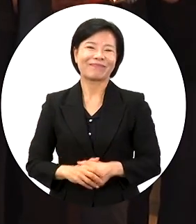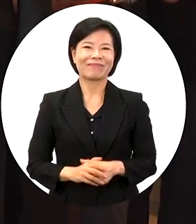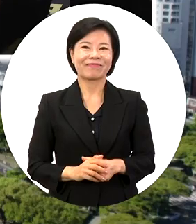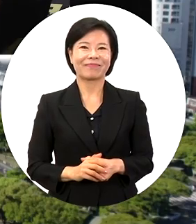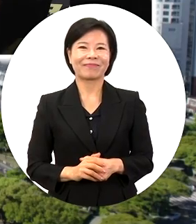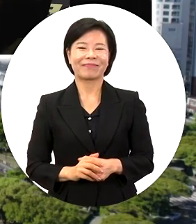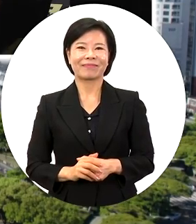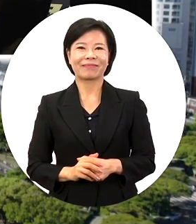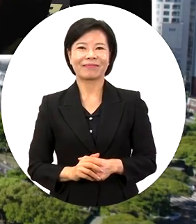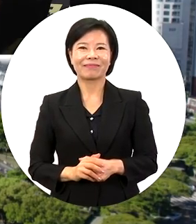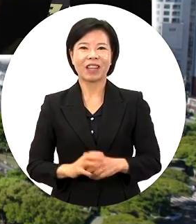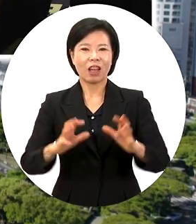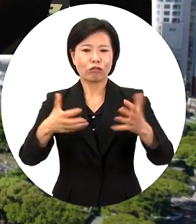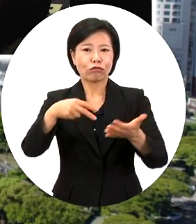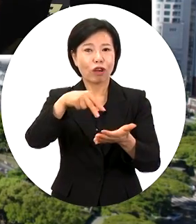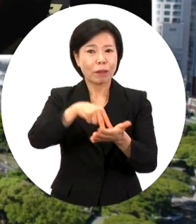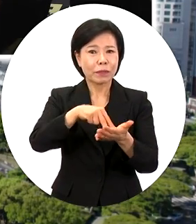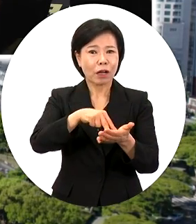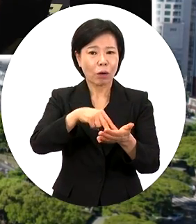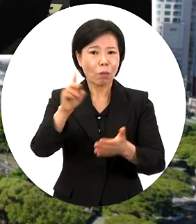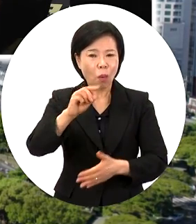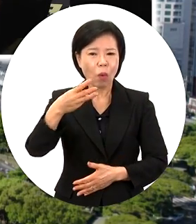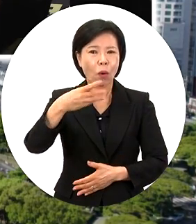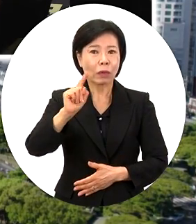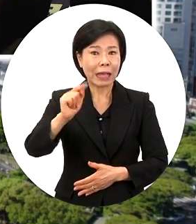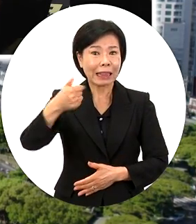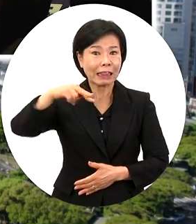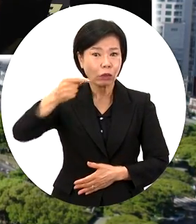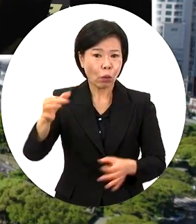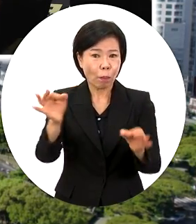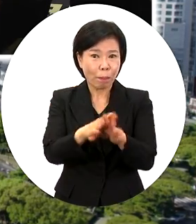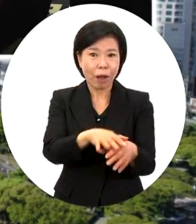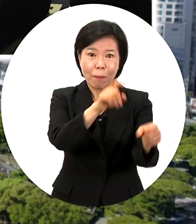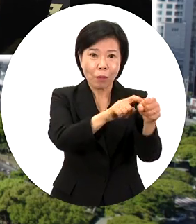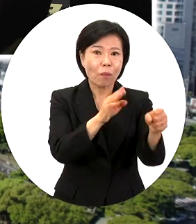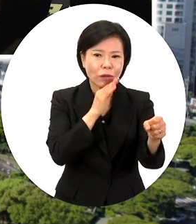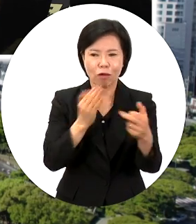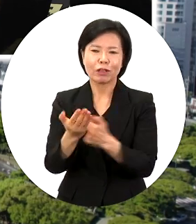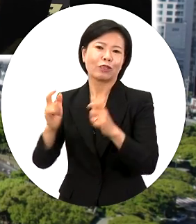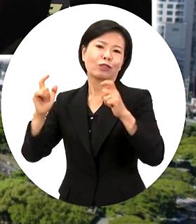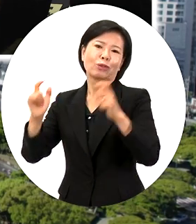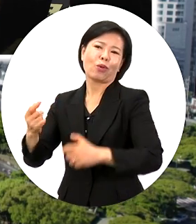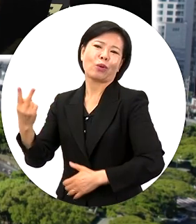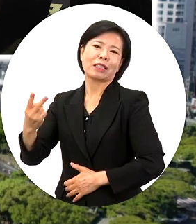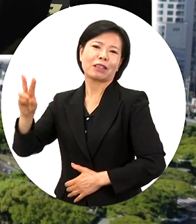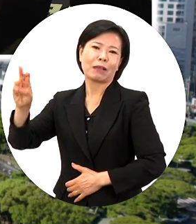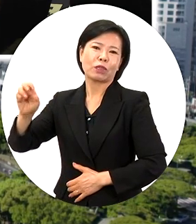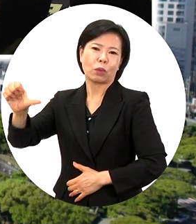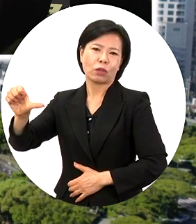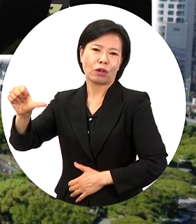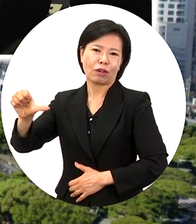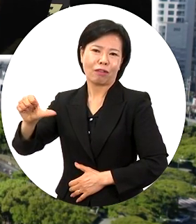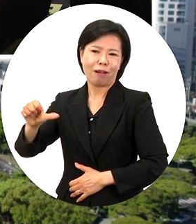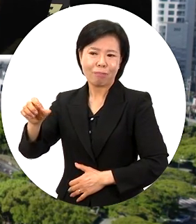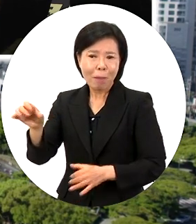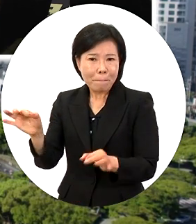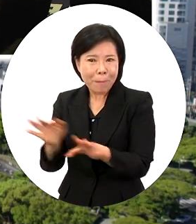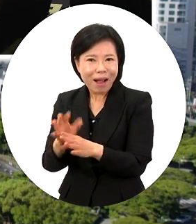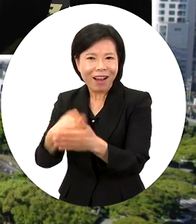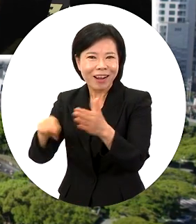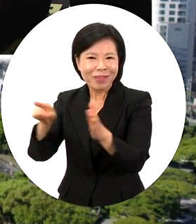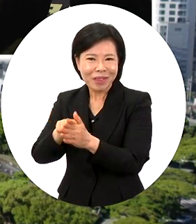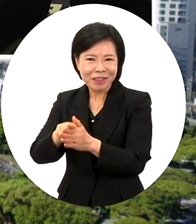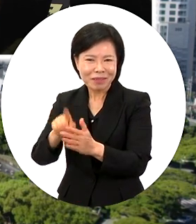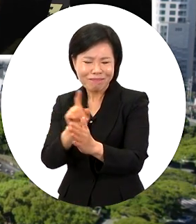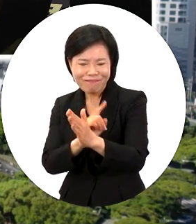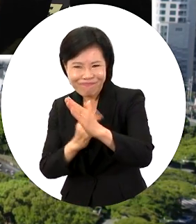있습니다. 국가 차원의 탄소 중립 목표를 선도하는 제주도가 2035년 탄소 중립 실현을 위한